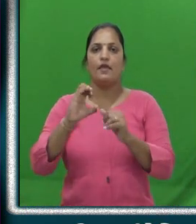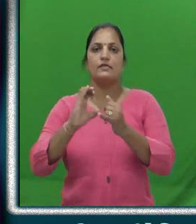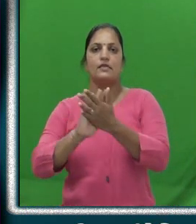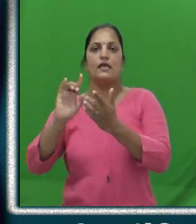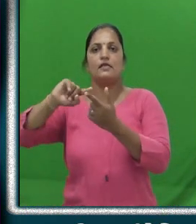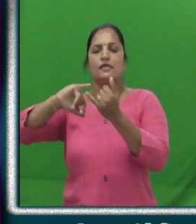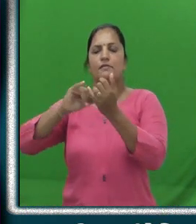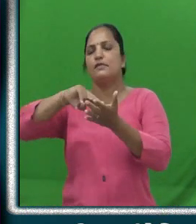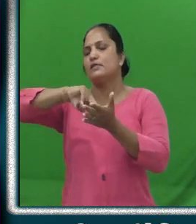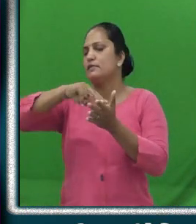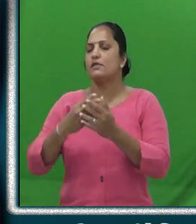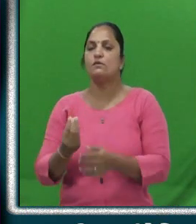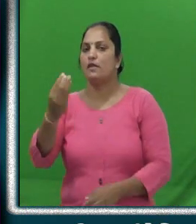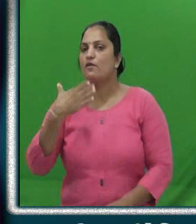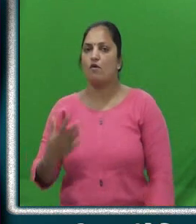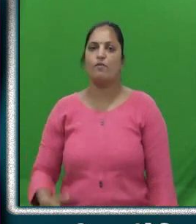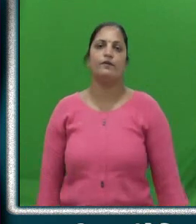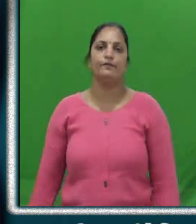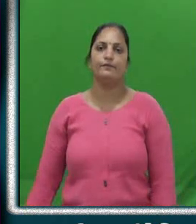બીચીસ એટલે શું થાય?